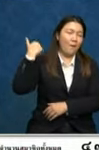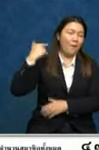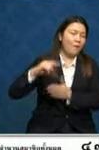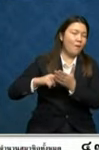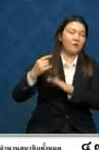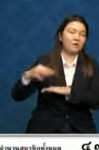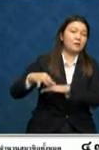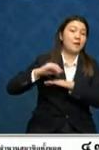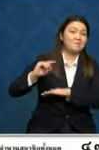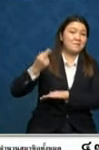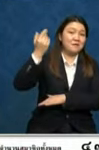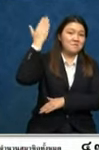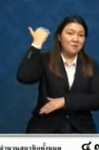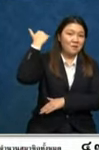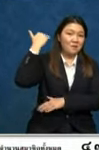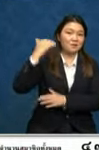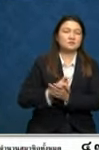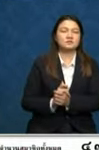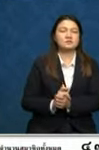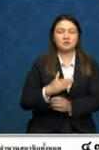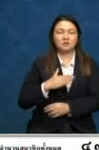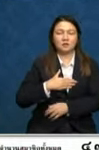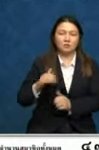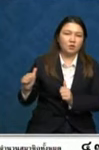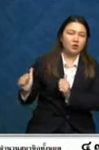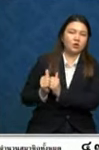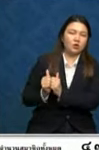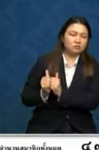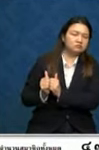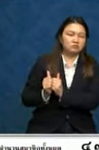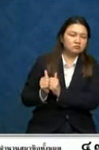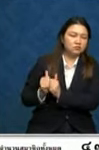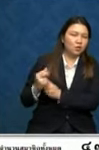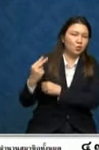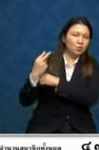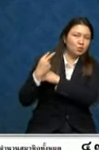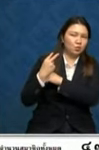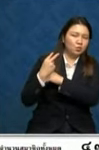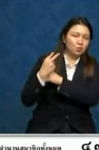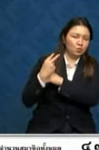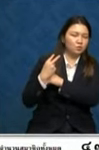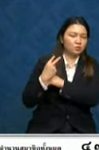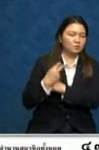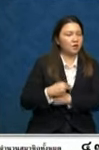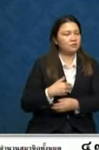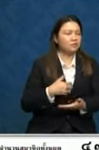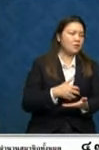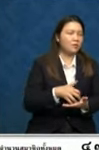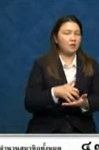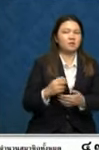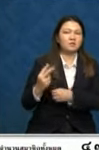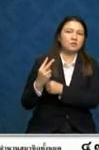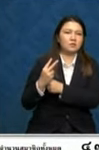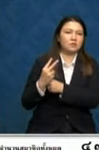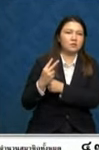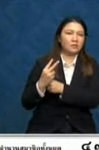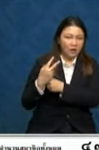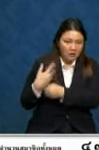ม่ๆแล้วก็มีคนติดตามตลอดเวลารายงานเพื่อเอาเงินกลมน.นี่แหละครับท่านประธาน